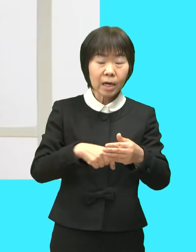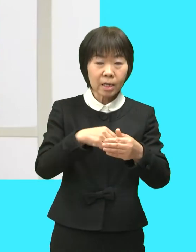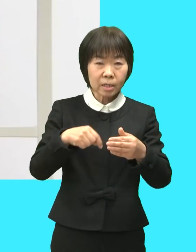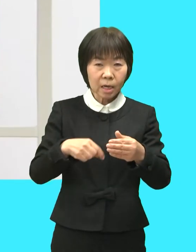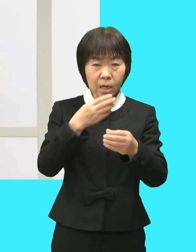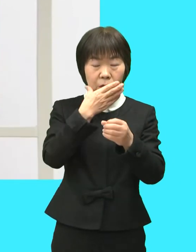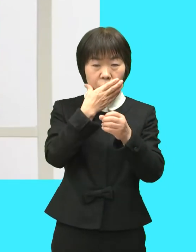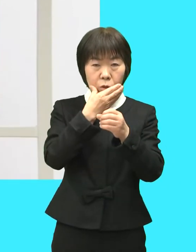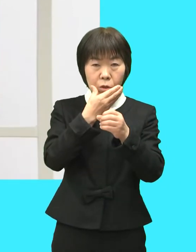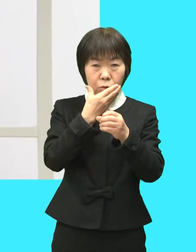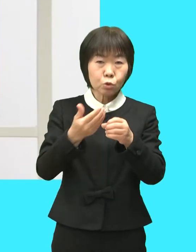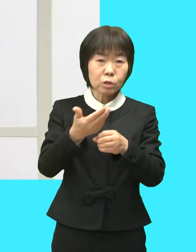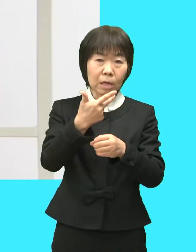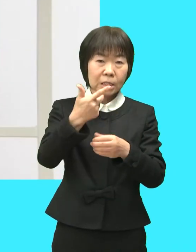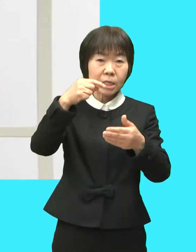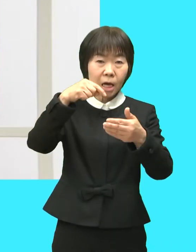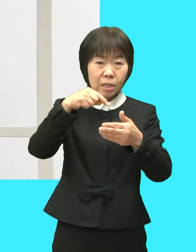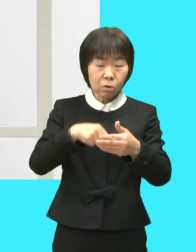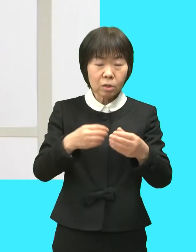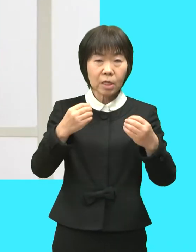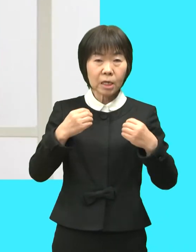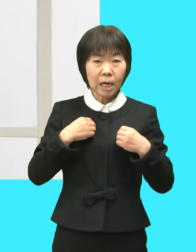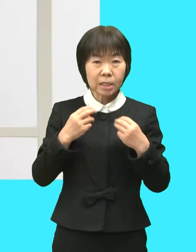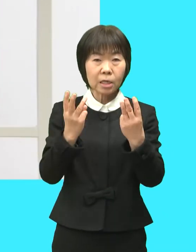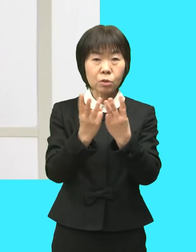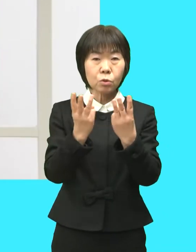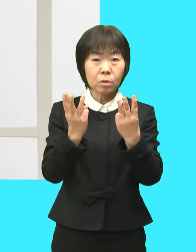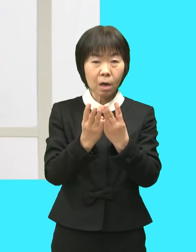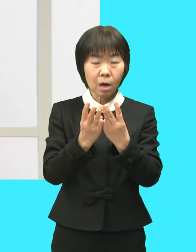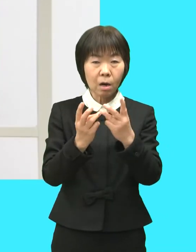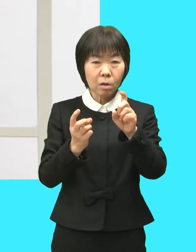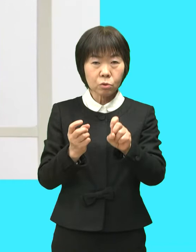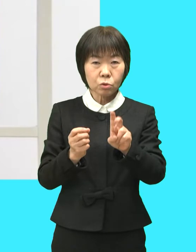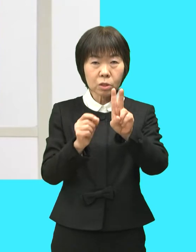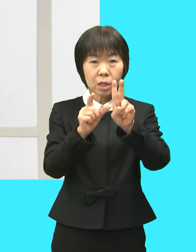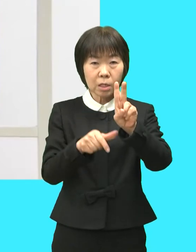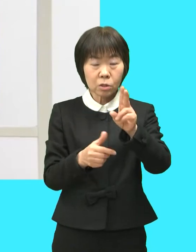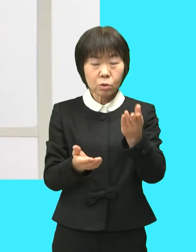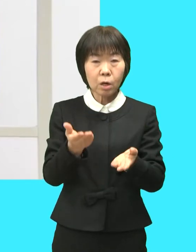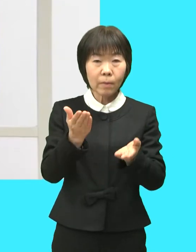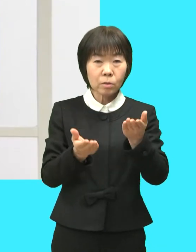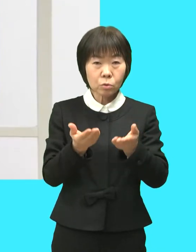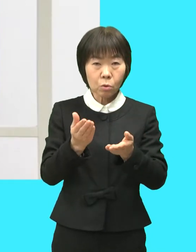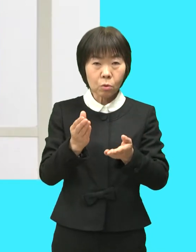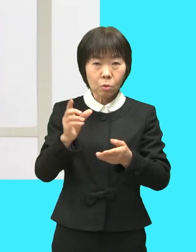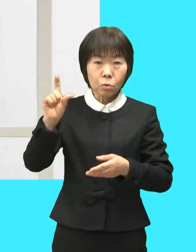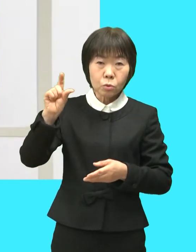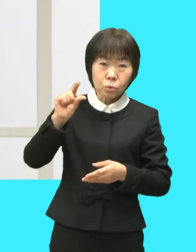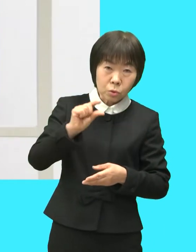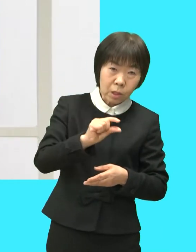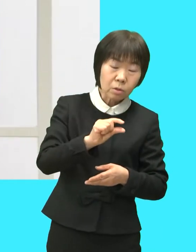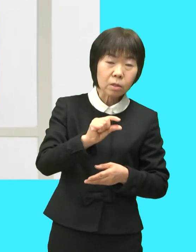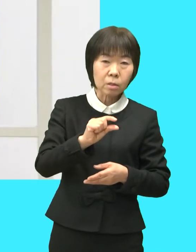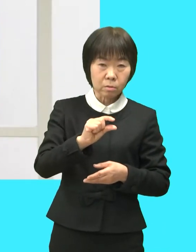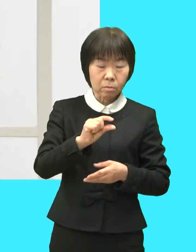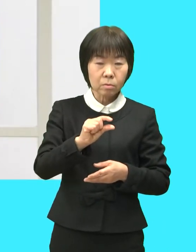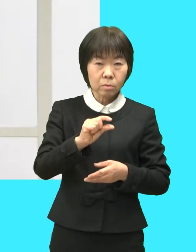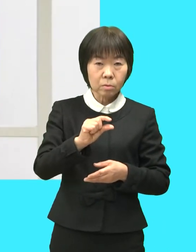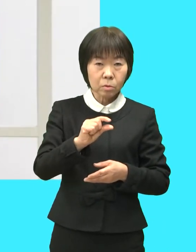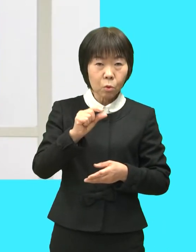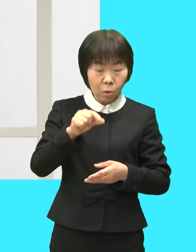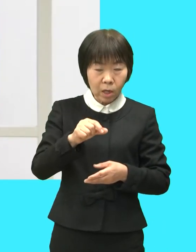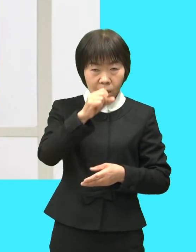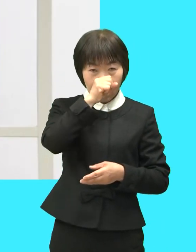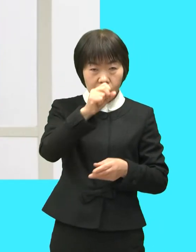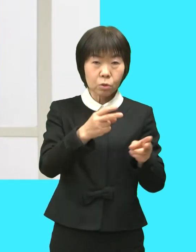福島市内における感染者の数が12月に比べると相当落ち着いてきているということが明る